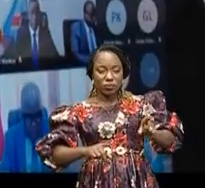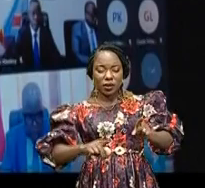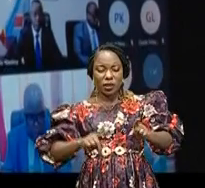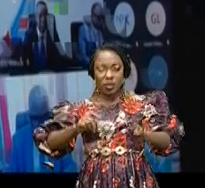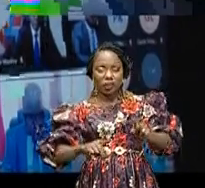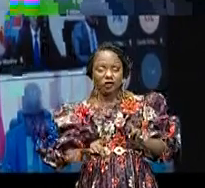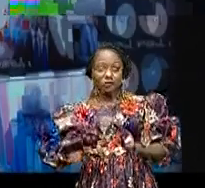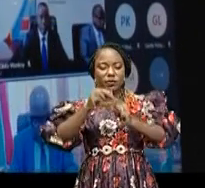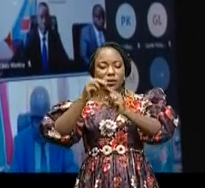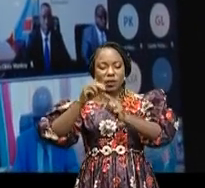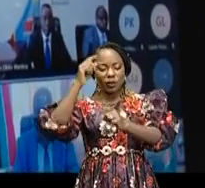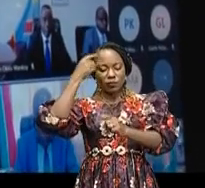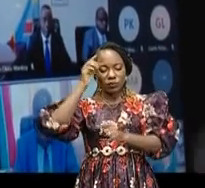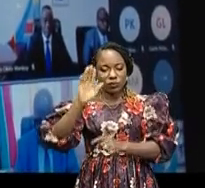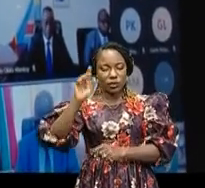mémoire.